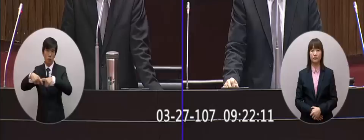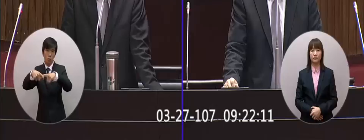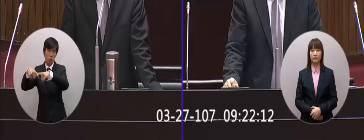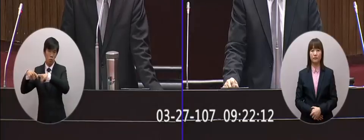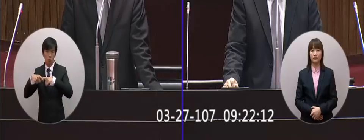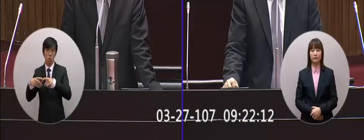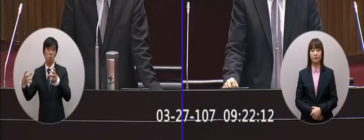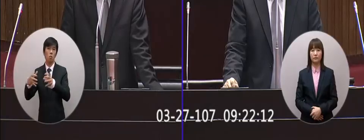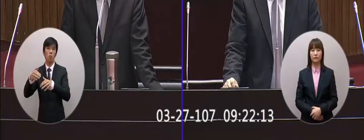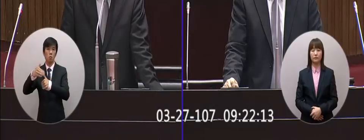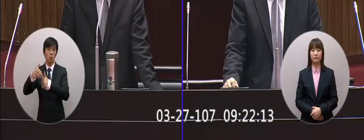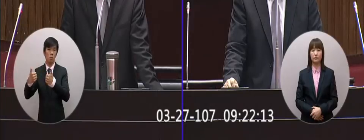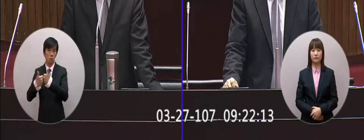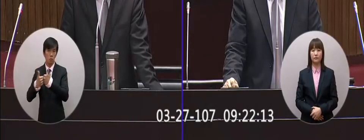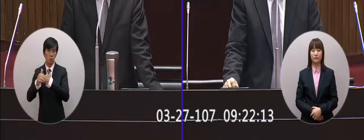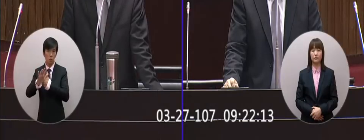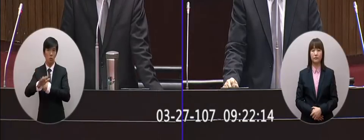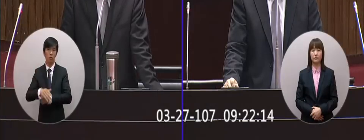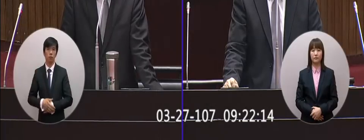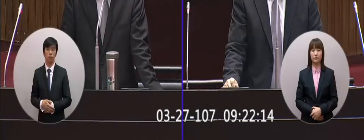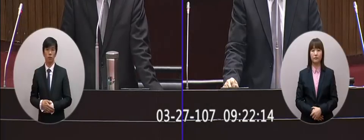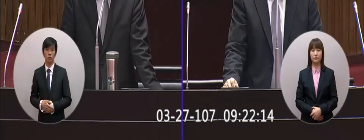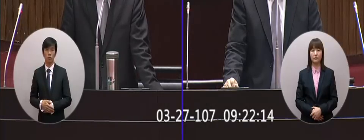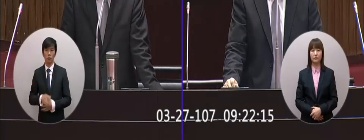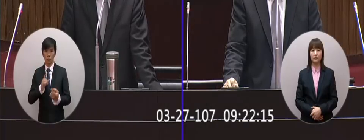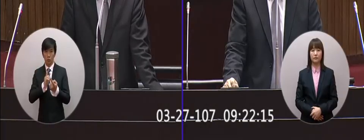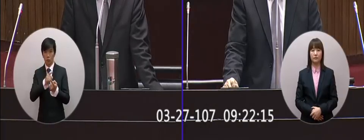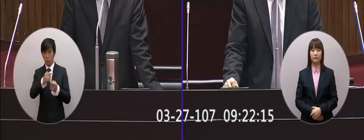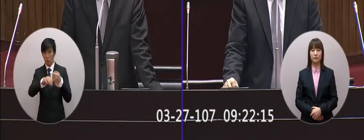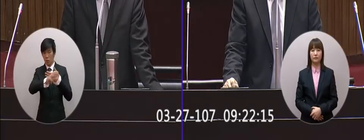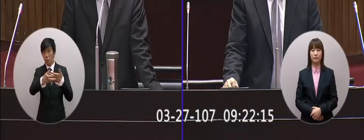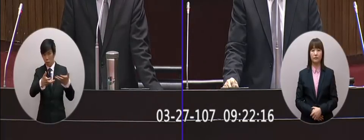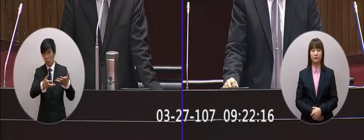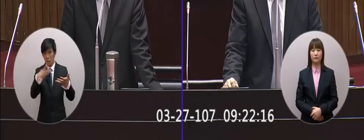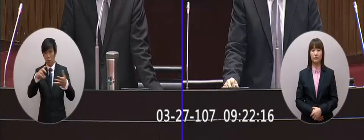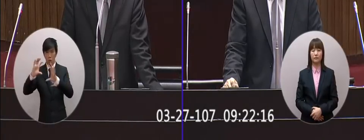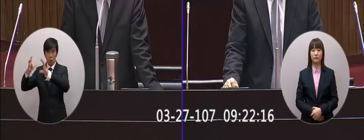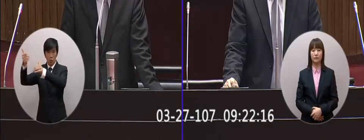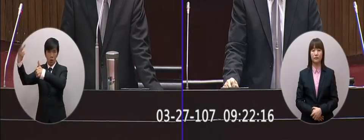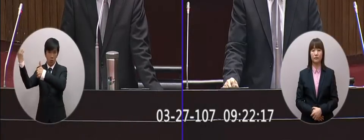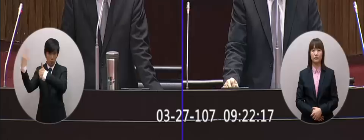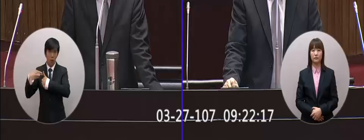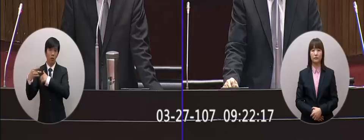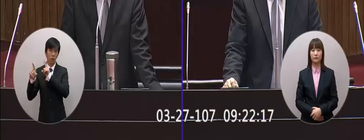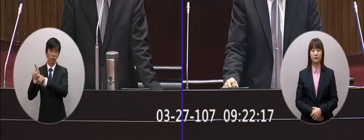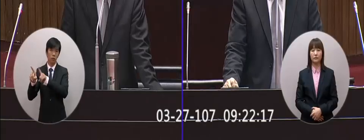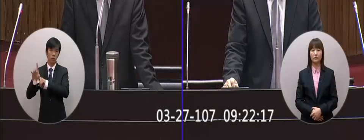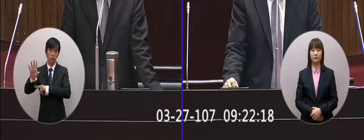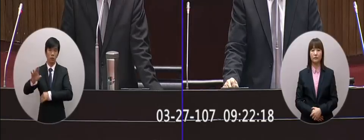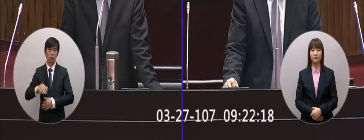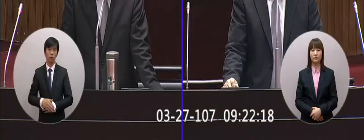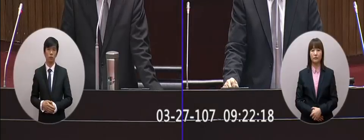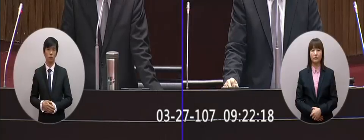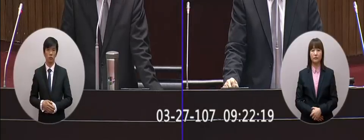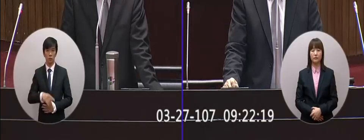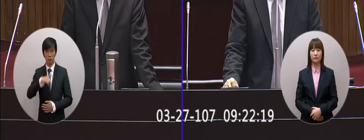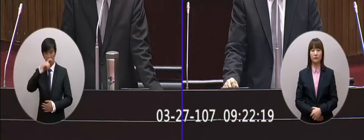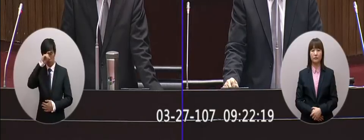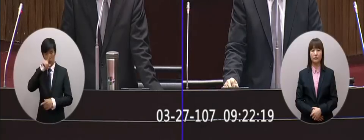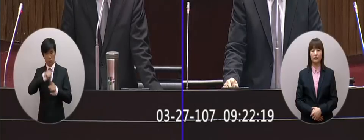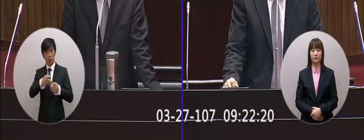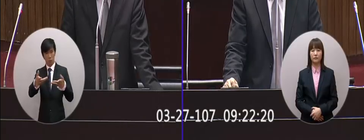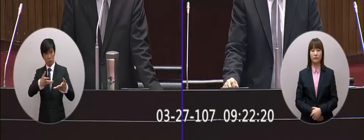是因应这个新的局势并且在总统的指示的方向上面，我们如何踏实的来落